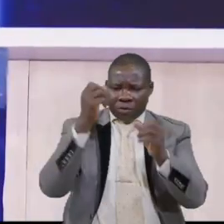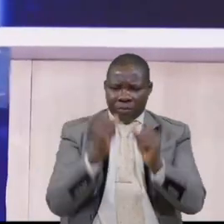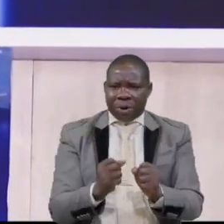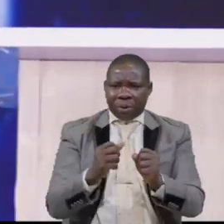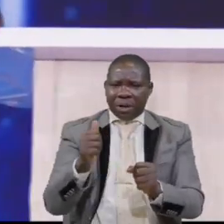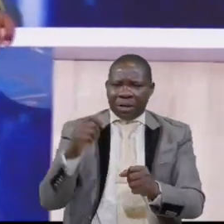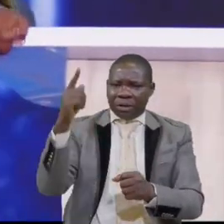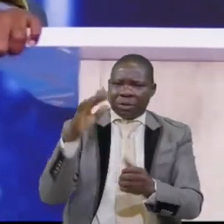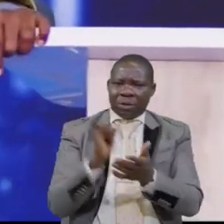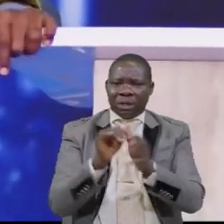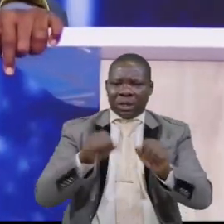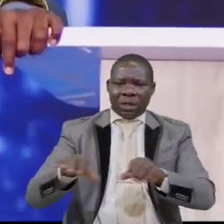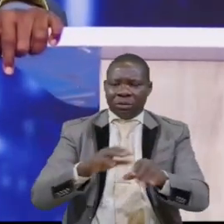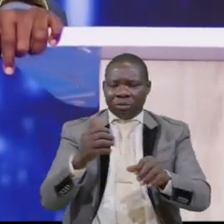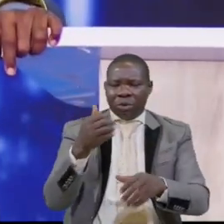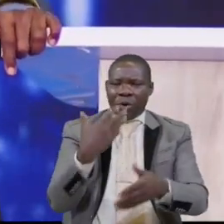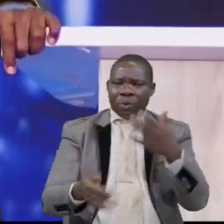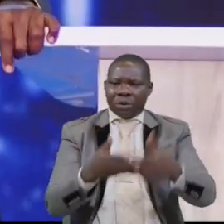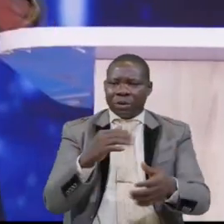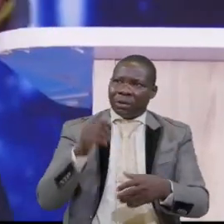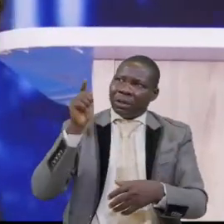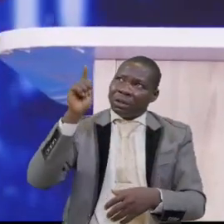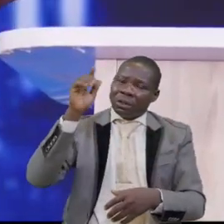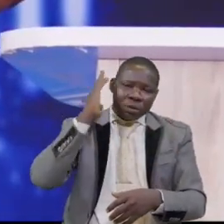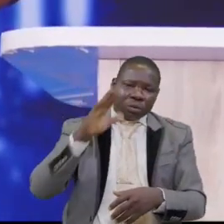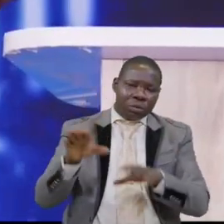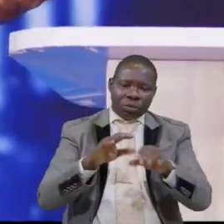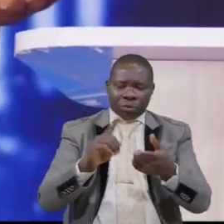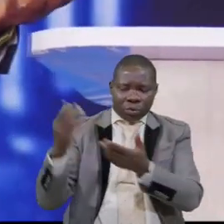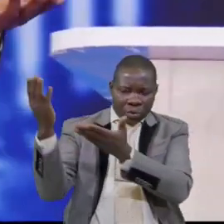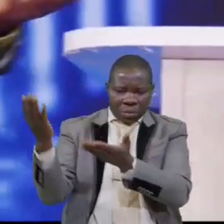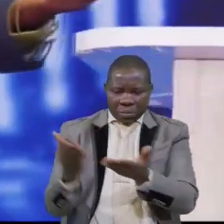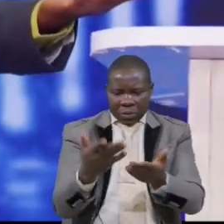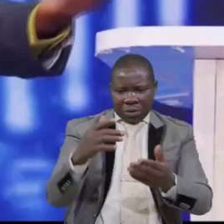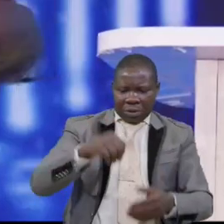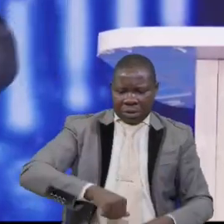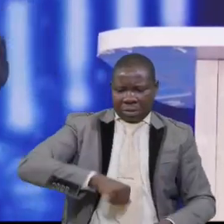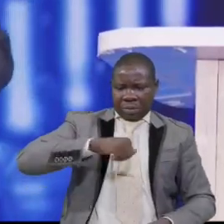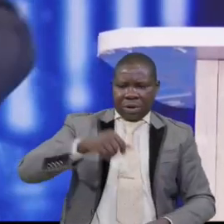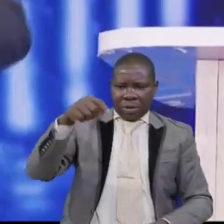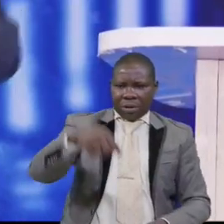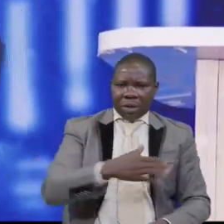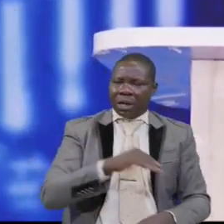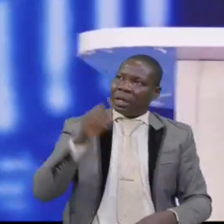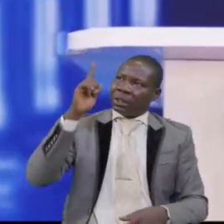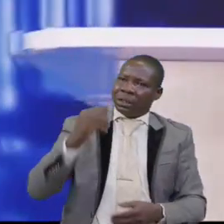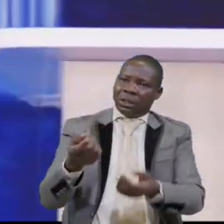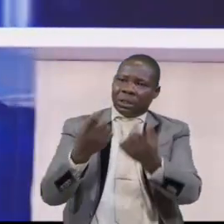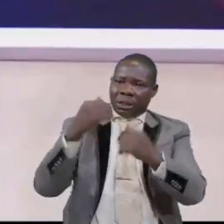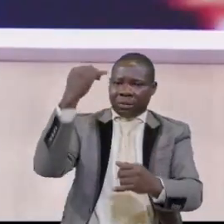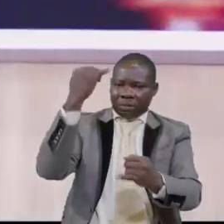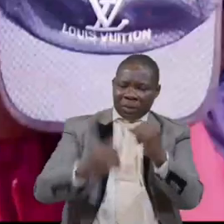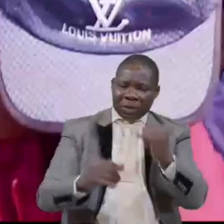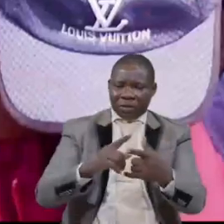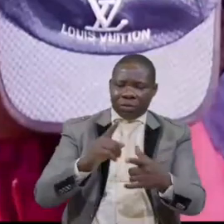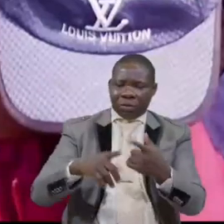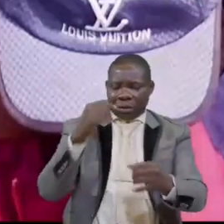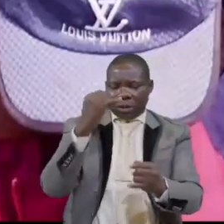faire tout ce qu'il doit faire pour rabaisser l'orgueilleux il est venu finalement à la conclusion